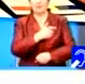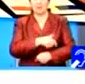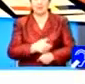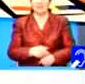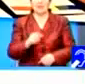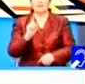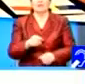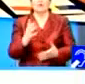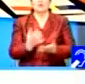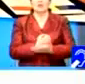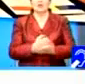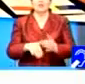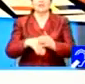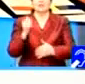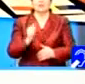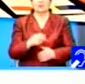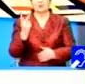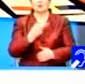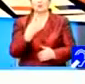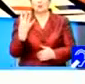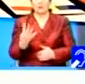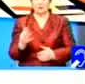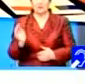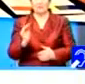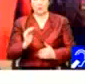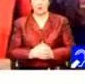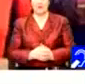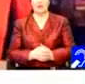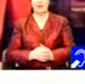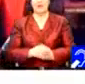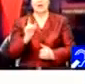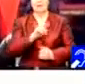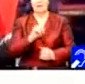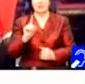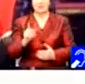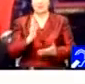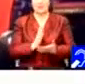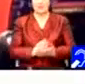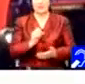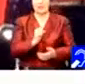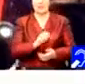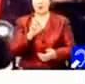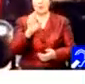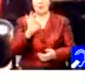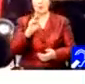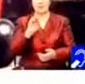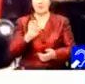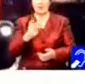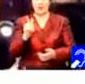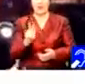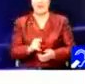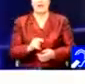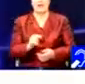pe care le-au câștigat în urma scrutinului din 24 februarie. Printre aceștia este și Alexandru Botnar, edilul